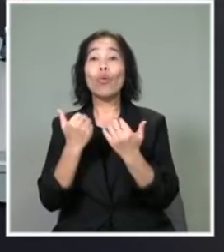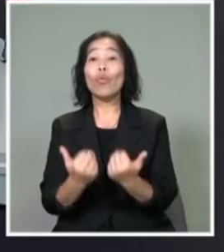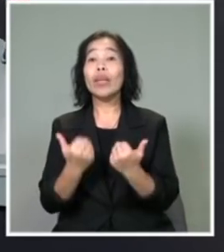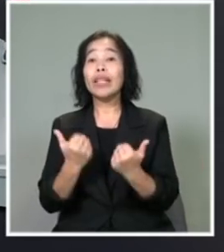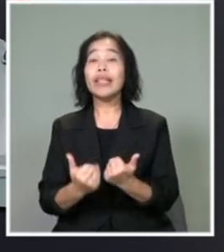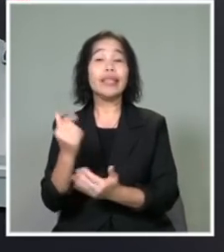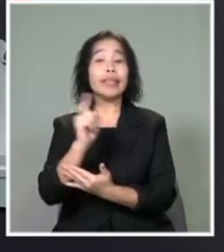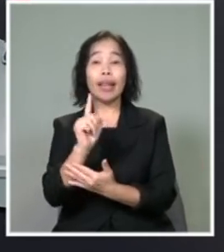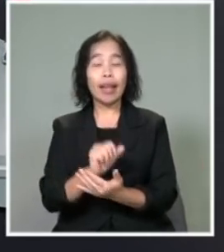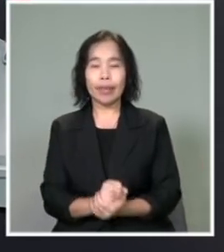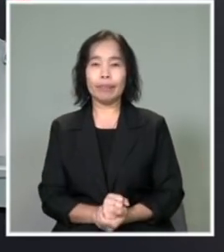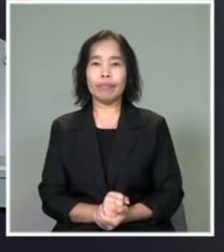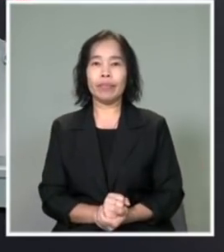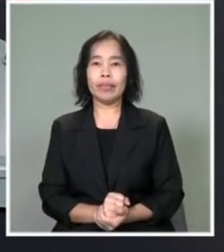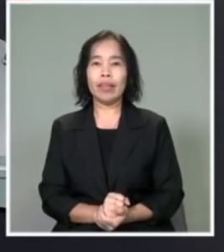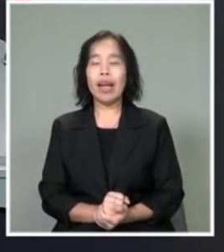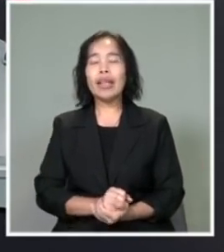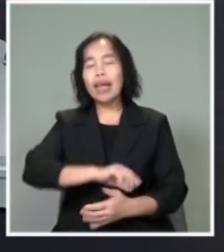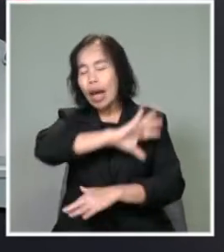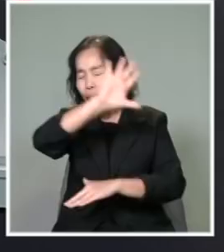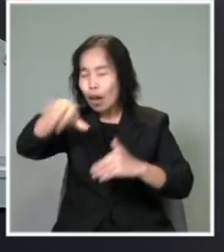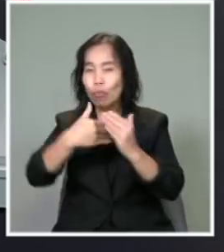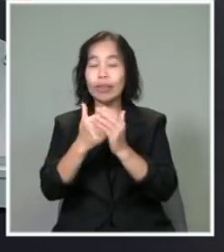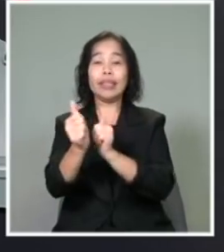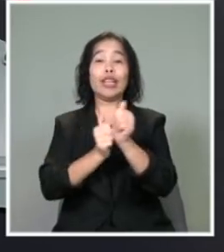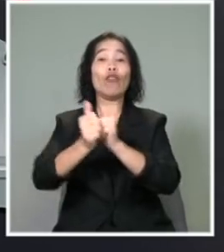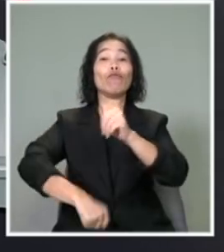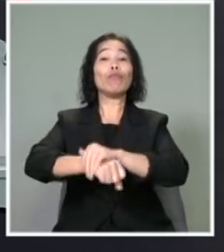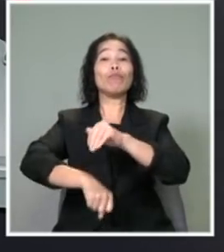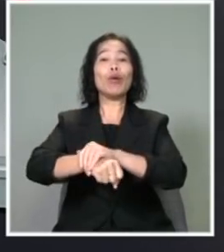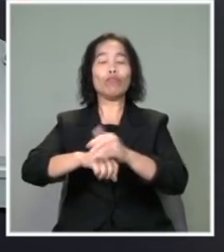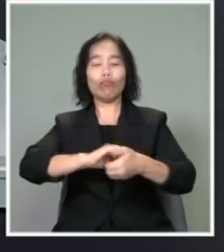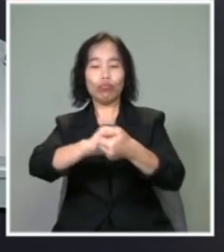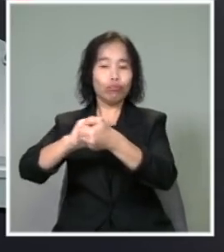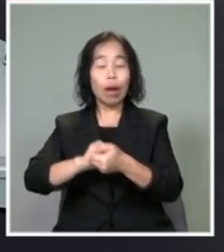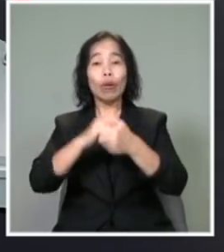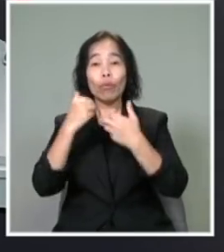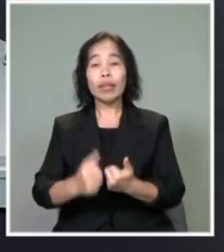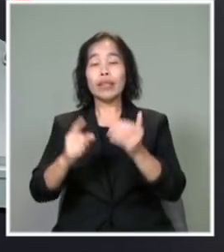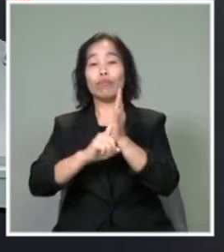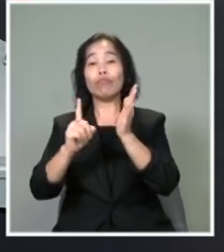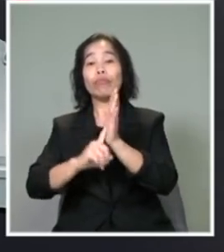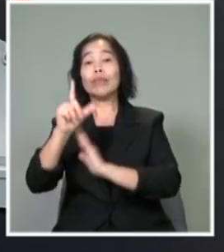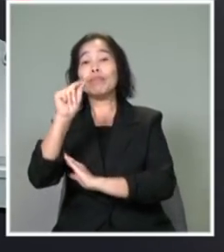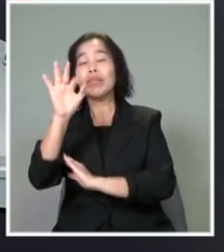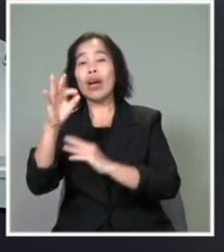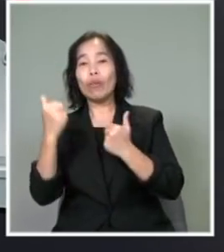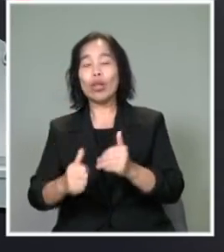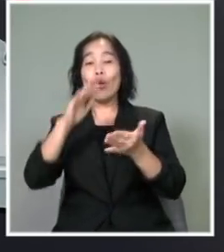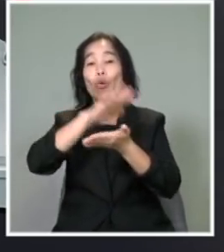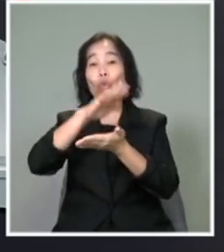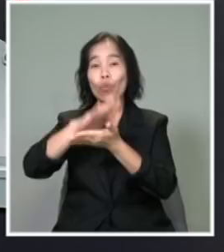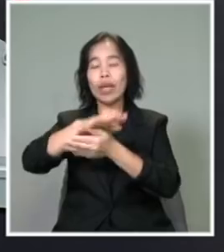พูดคุยในภาพรวมของการแข่งขันฟุตบอลจตุรมิตรสามัคคีครั้งที่29นะครับแล้วก็ความพร้อมนะครับของโรงเรียนทั้ง4โรงเรียนนะครับว่า